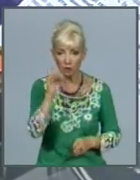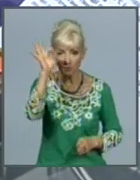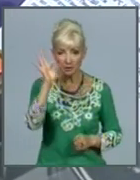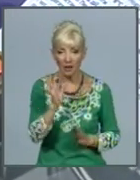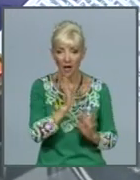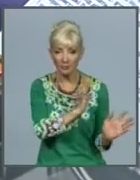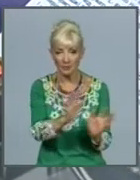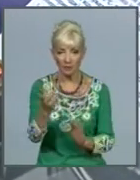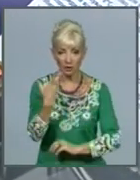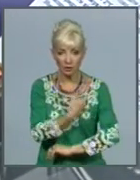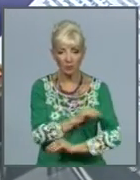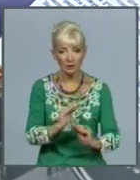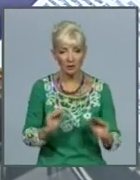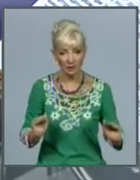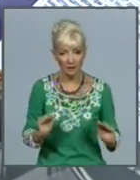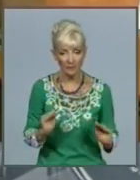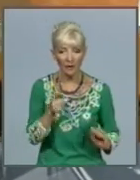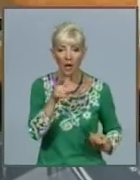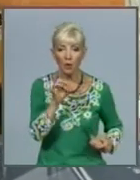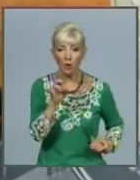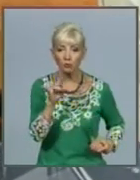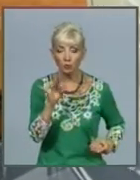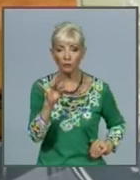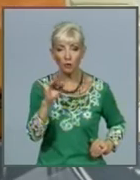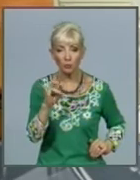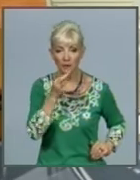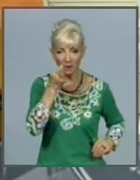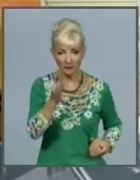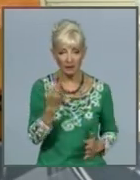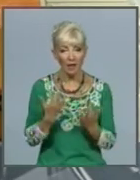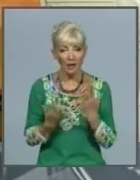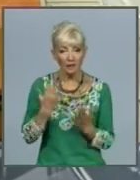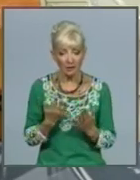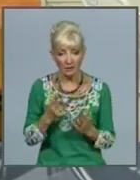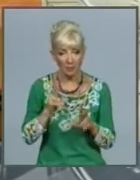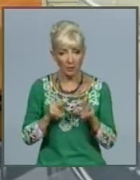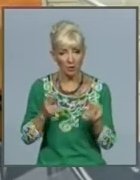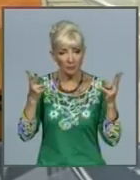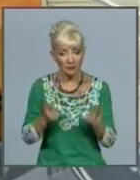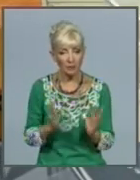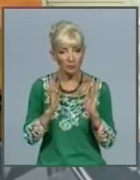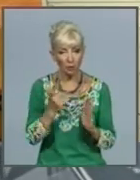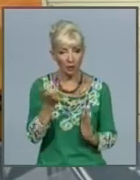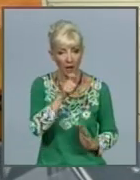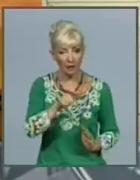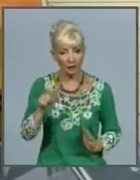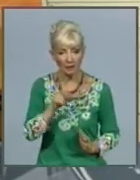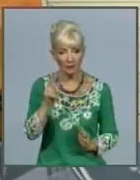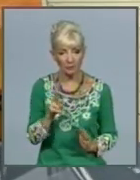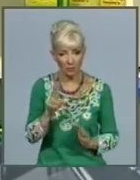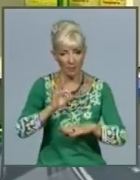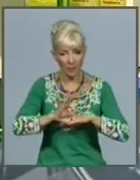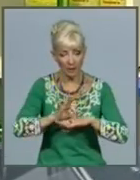дітей. Світлана Горбунова-Рубан говорить, якщо порахувати потреби лише харків'ян, які страждають від невиліковних